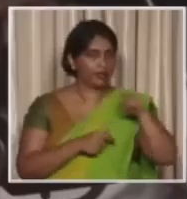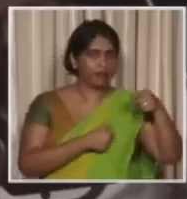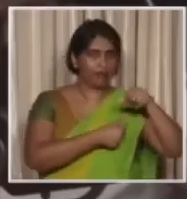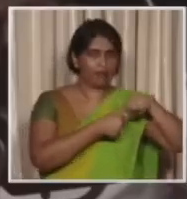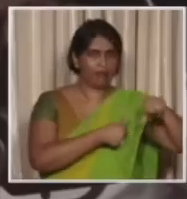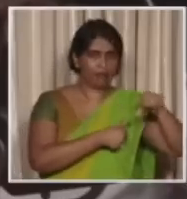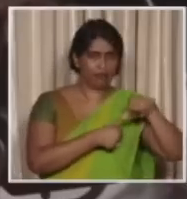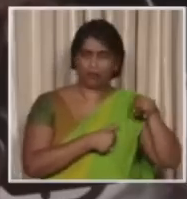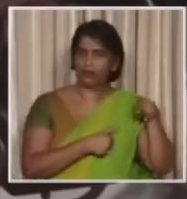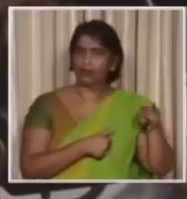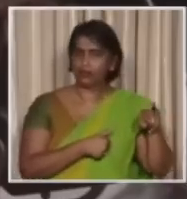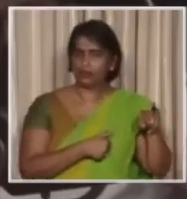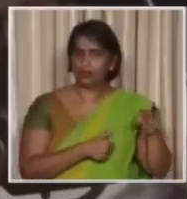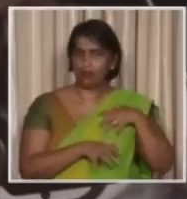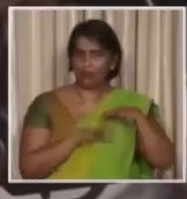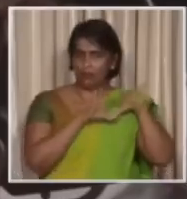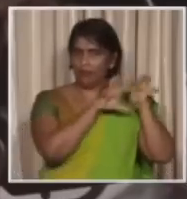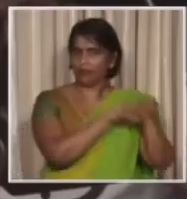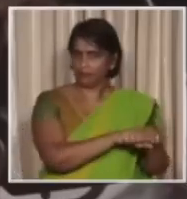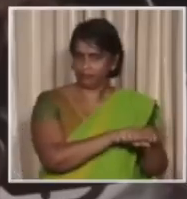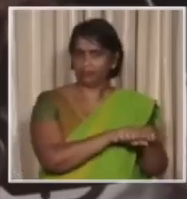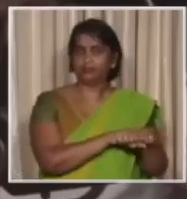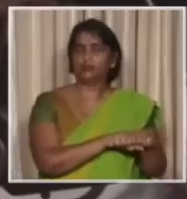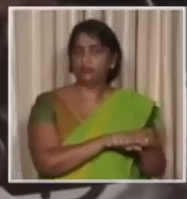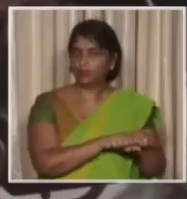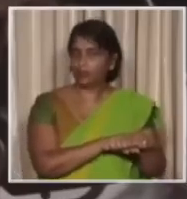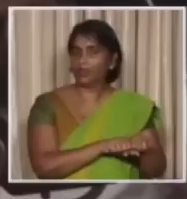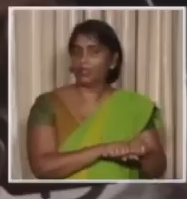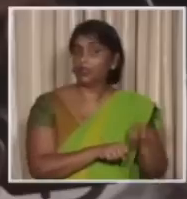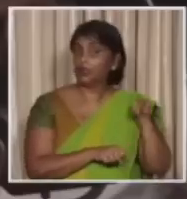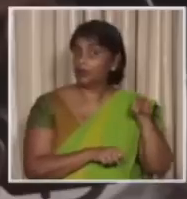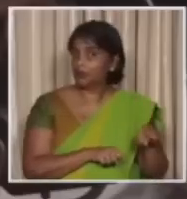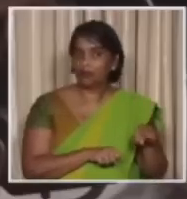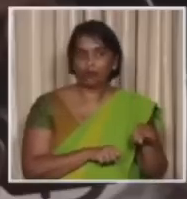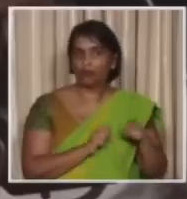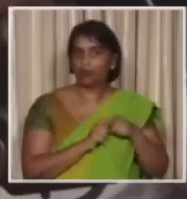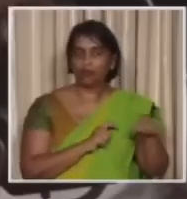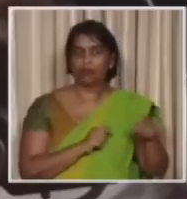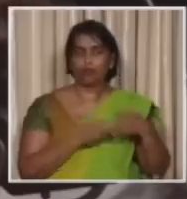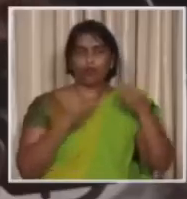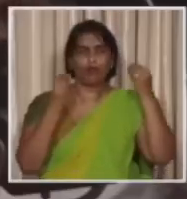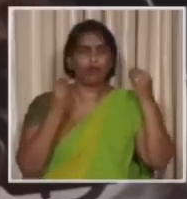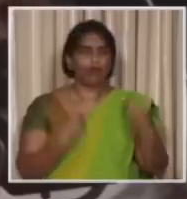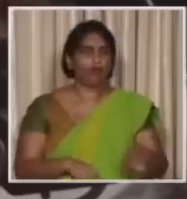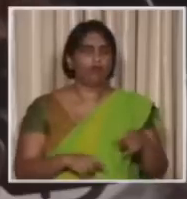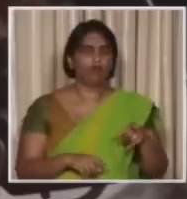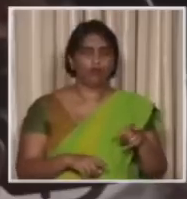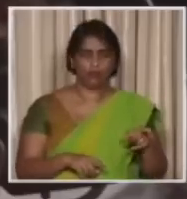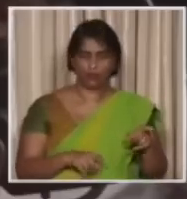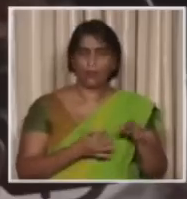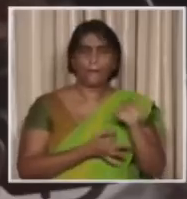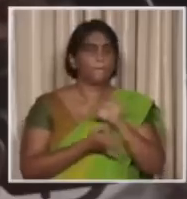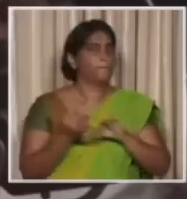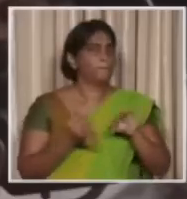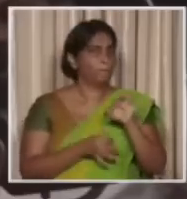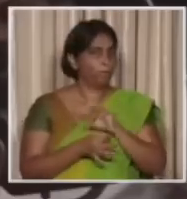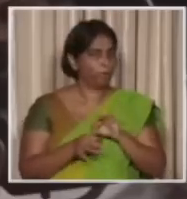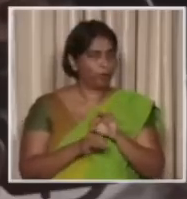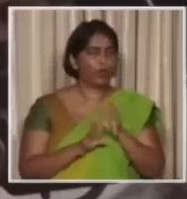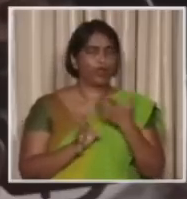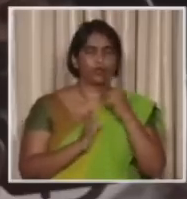ආයතනය ආක්‍රමණය කරනවා නම් එතනින් නැති වෙන්නේ අරාජක තත්ත්වයක්, ප්‍රජාතන්ත්‍රවාදී